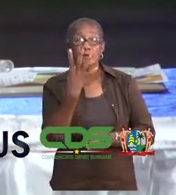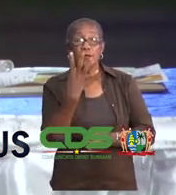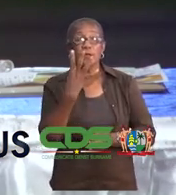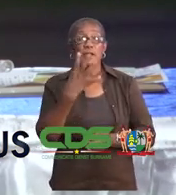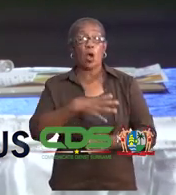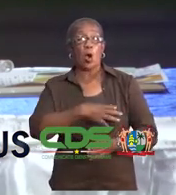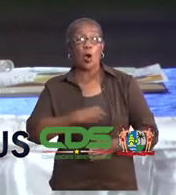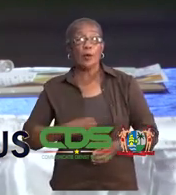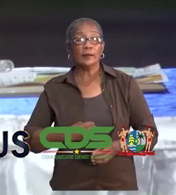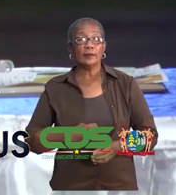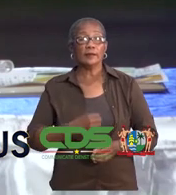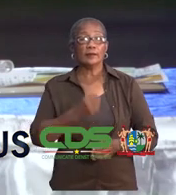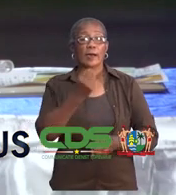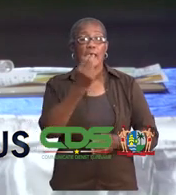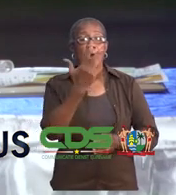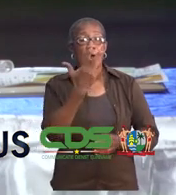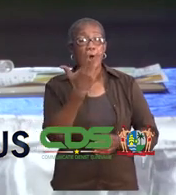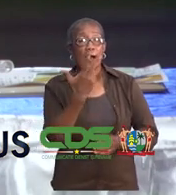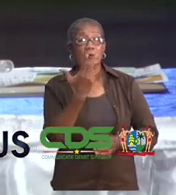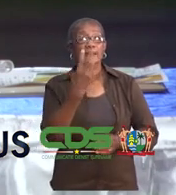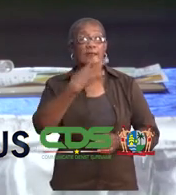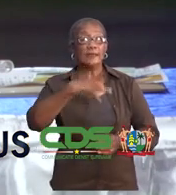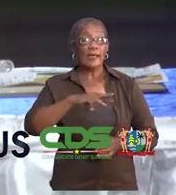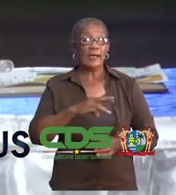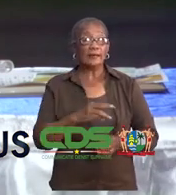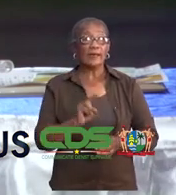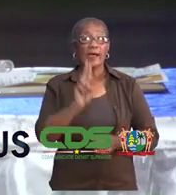438 hectare die Dubai Expo